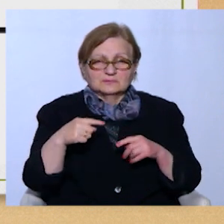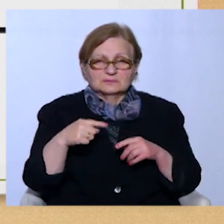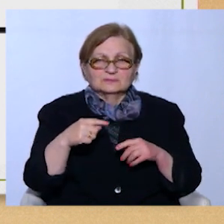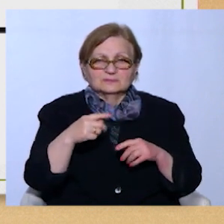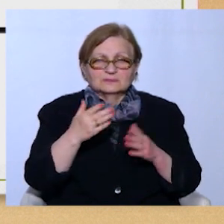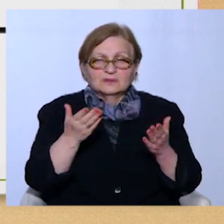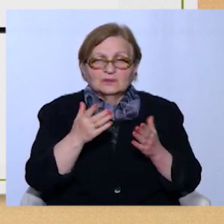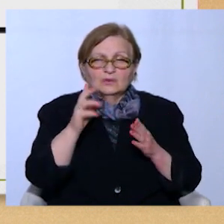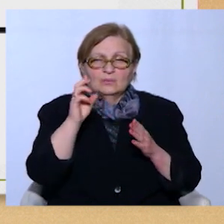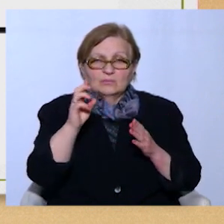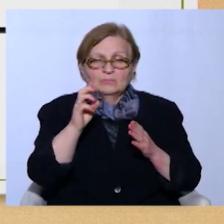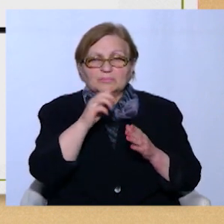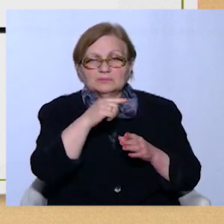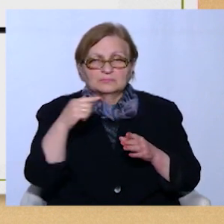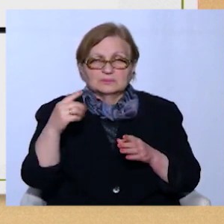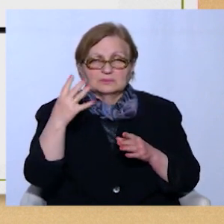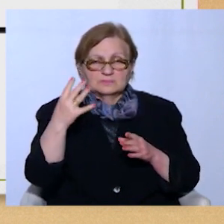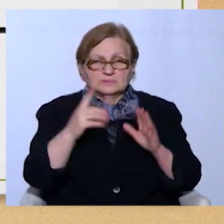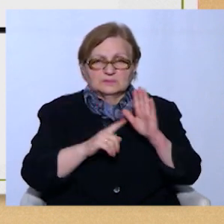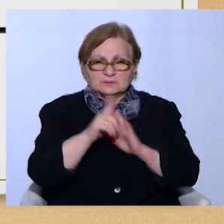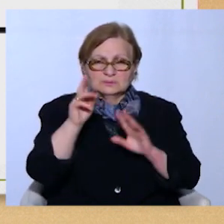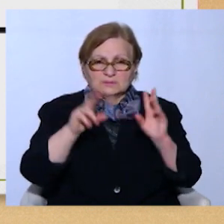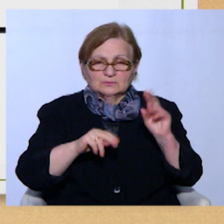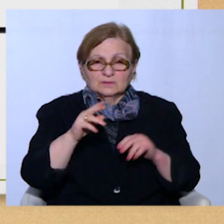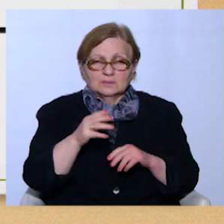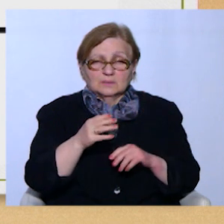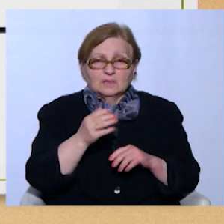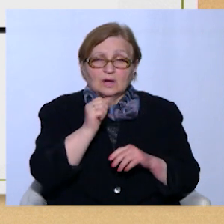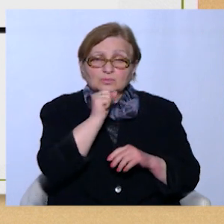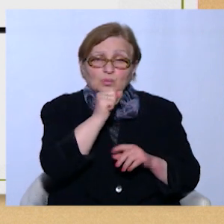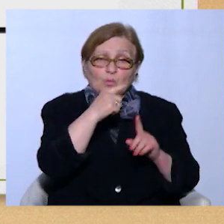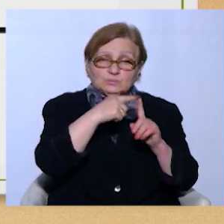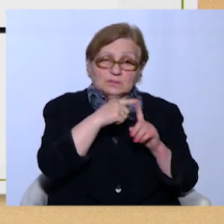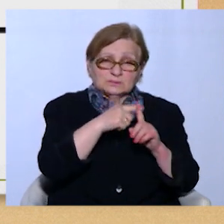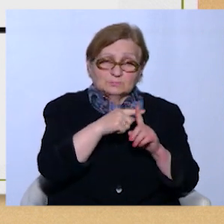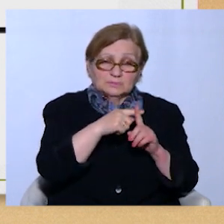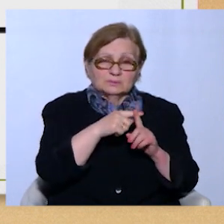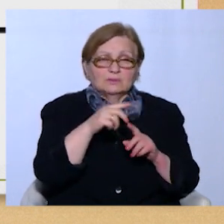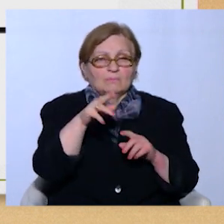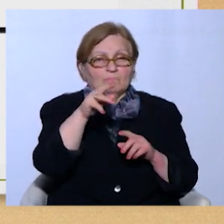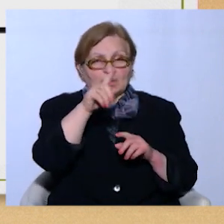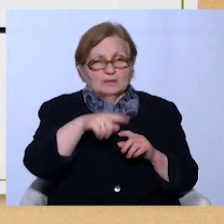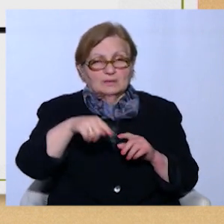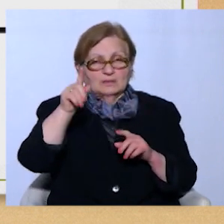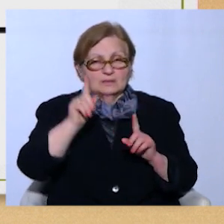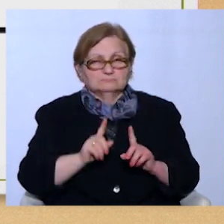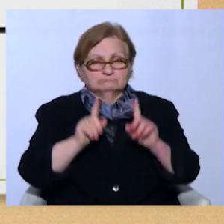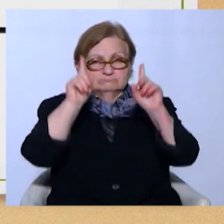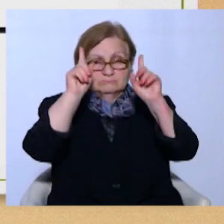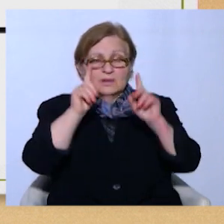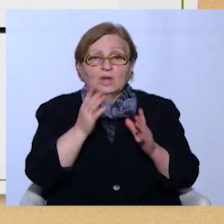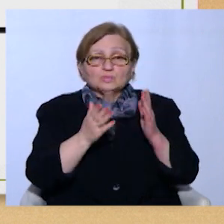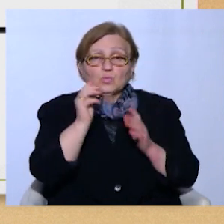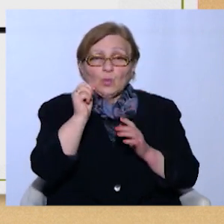დისკრიმინატი, რომელიც b კვადრატს მინუს 4ac ფორმულით ითვლება. Თუ a დადებითი სიდიდეა, მაშინ პარაბოლა შტოები აუცილებლად ზევით აქვს, თუ